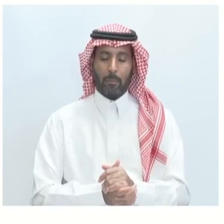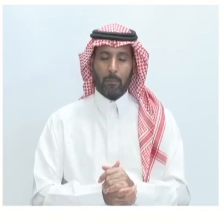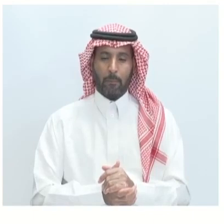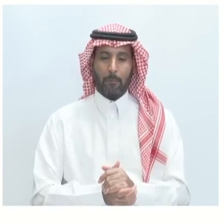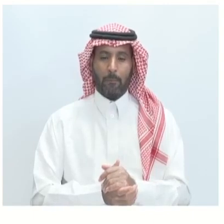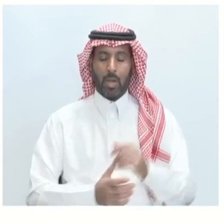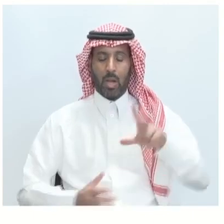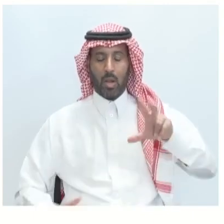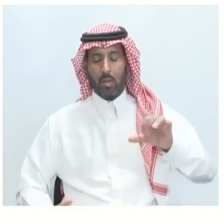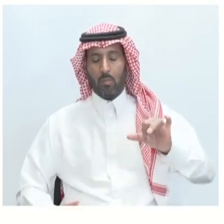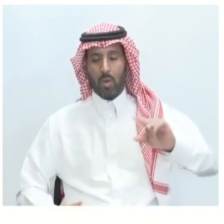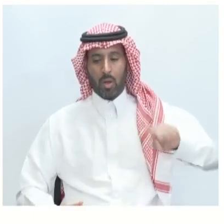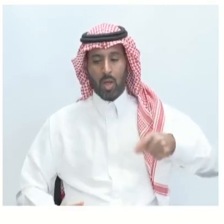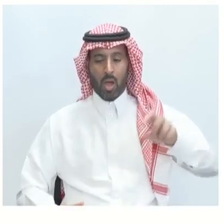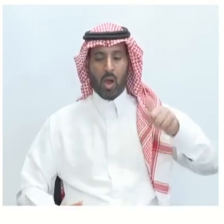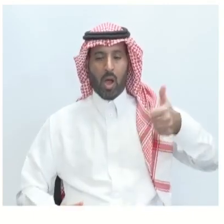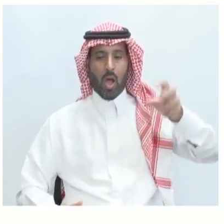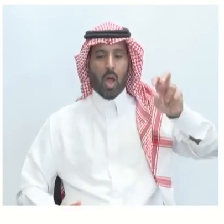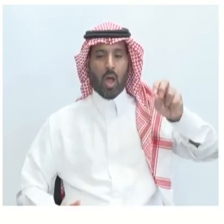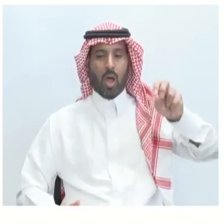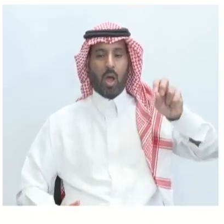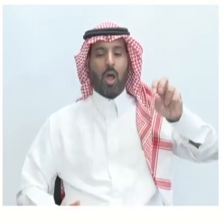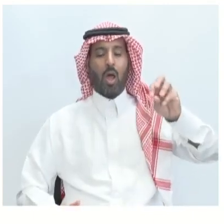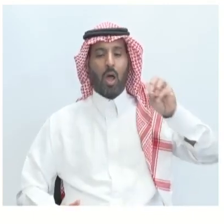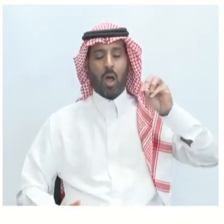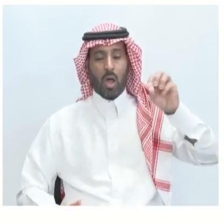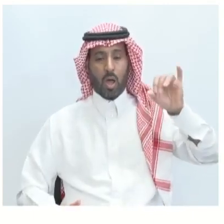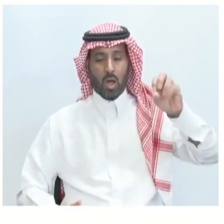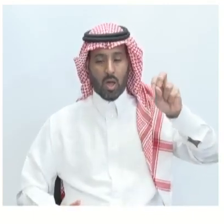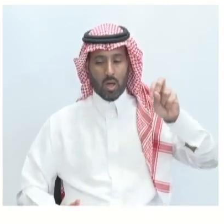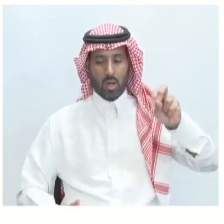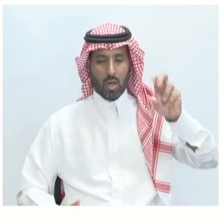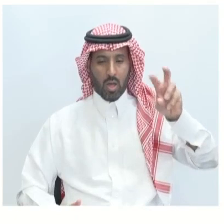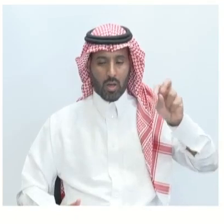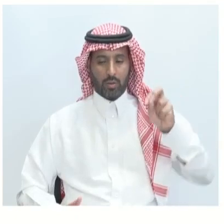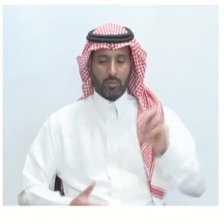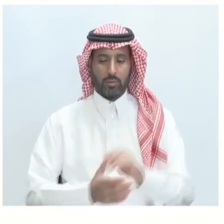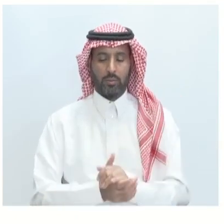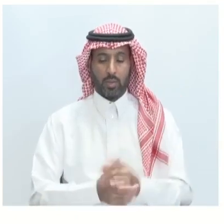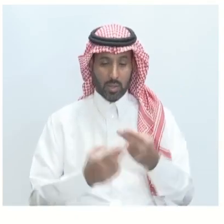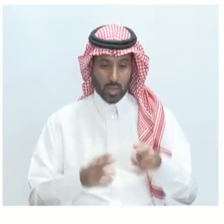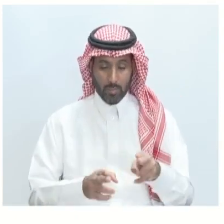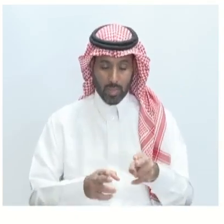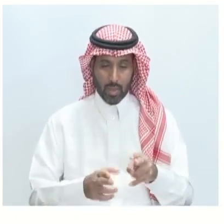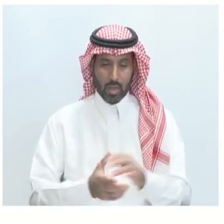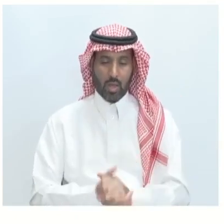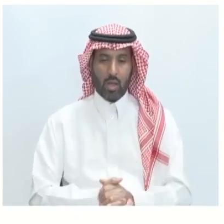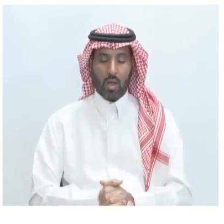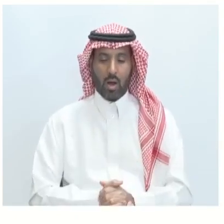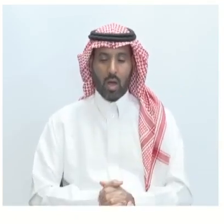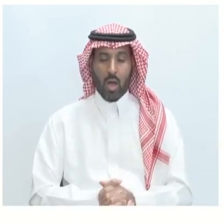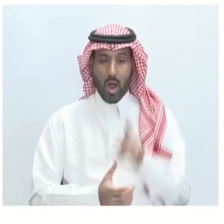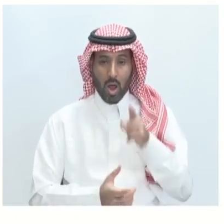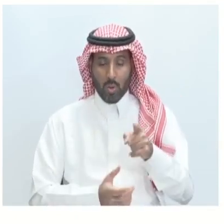في هذه المرحله عن المرحله السابقه مثال يبدا او